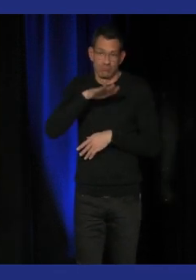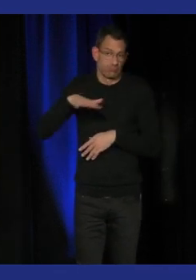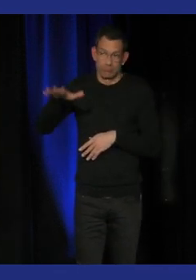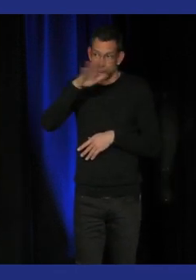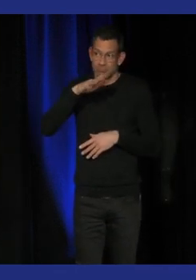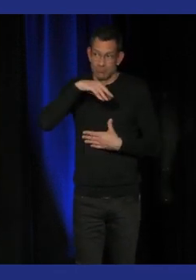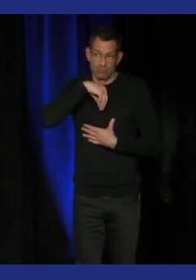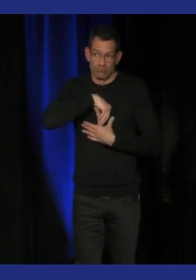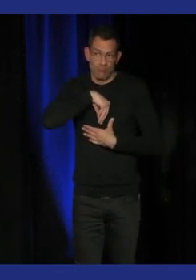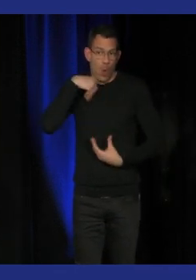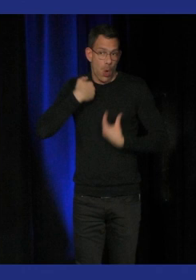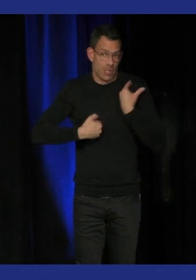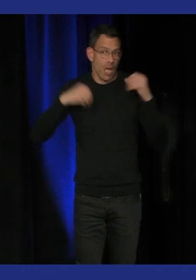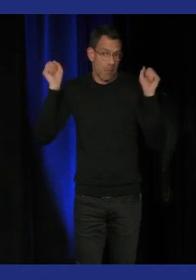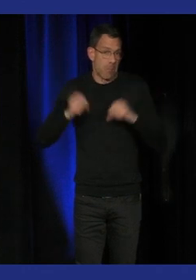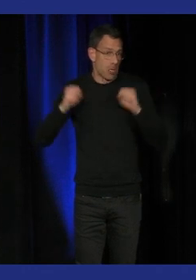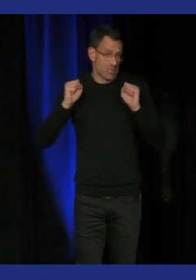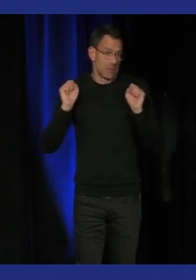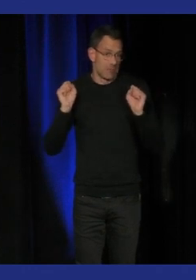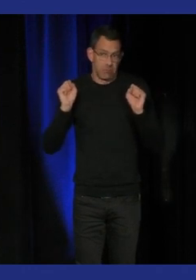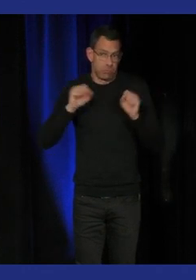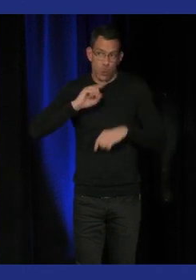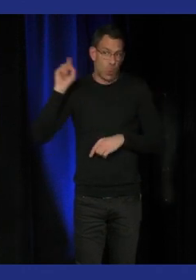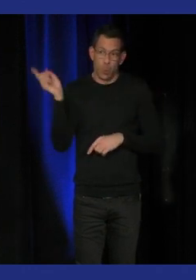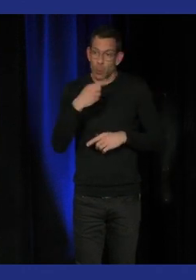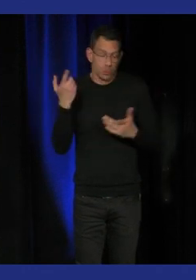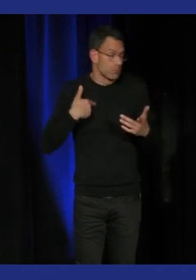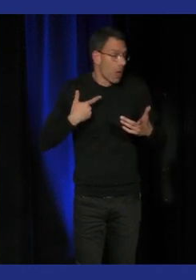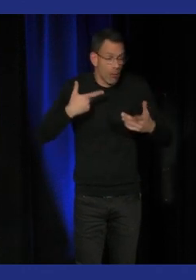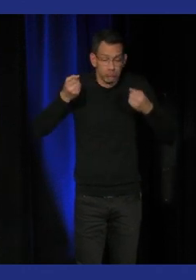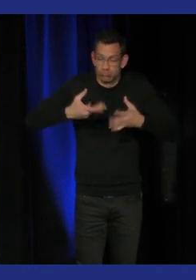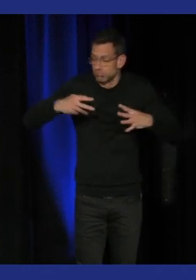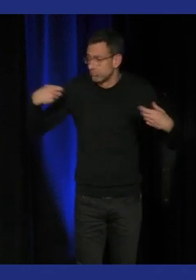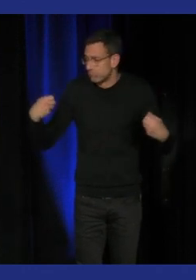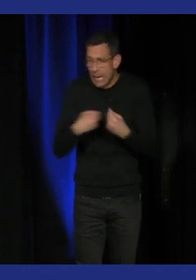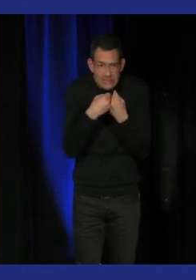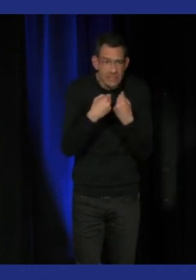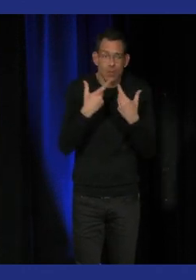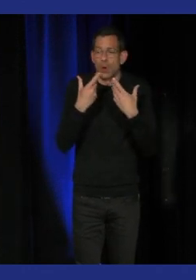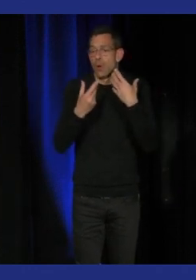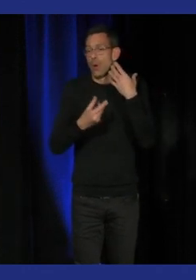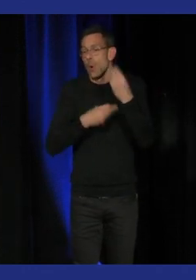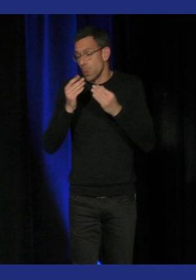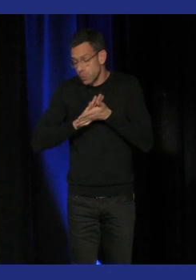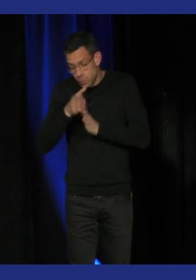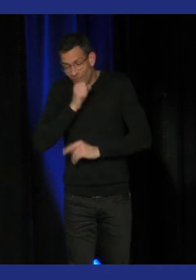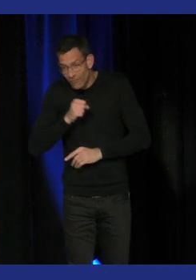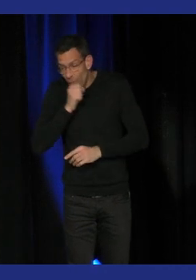toutes potentiellement handicapés, que ce soit par un accident ou que ce soit en